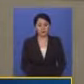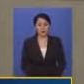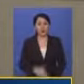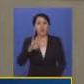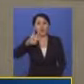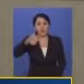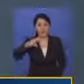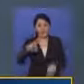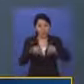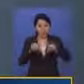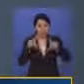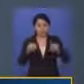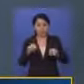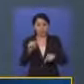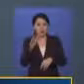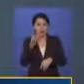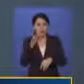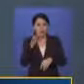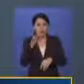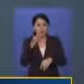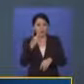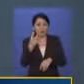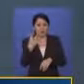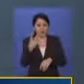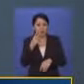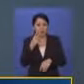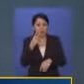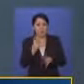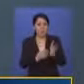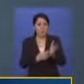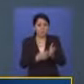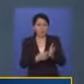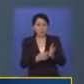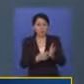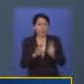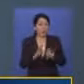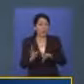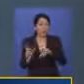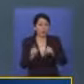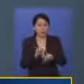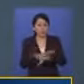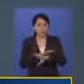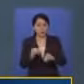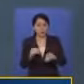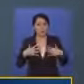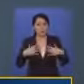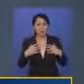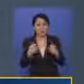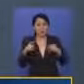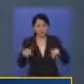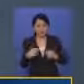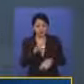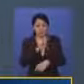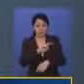Әлеуметтік бейімдеу орталығында уақытша тұратын мерзімді екі рет ұзартты. Отадан соң баратын жерім жоқ. Денсаулығымды біраз қалпына келтірген соң жұмыс